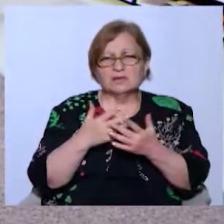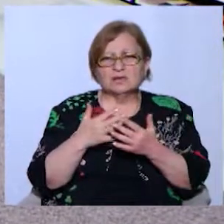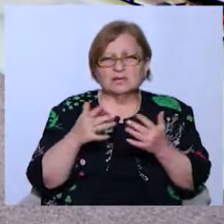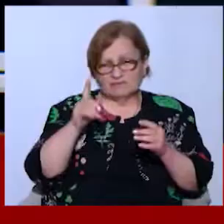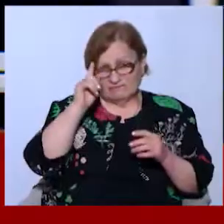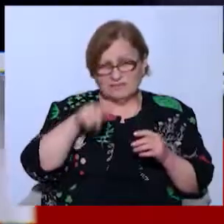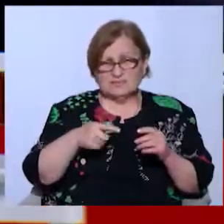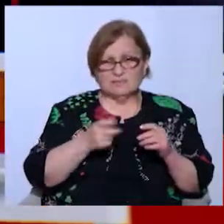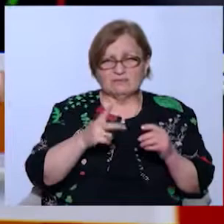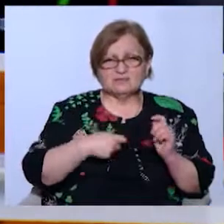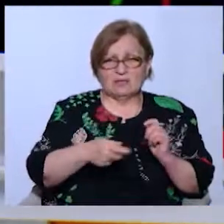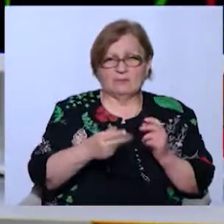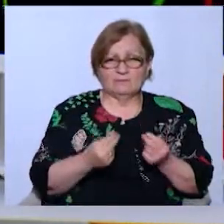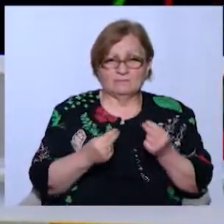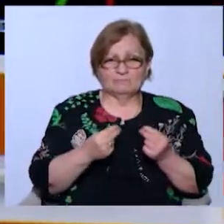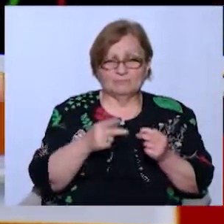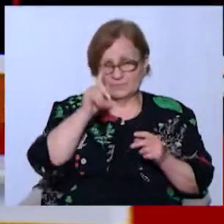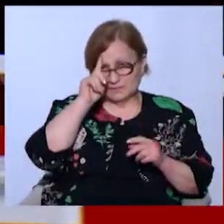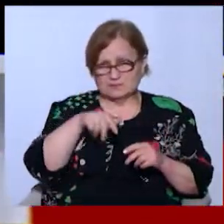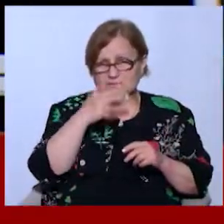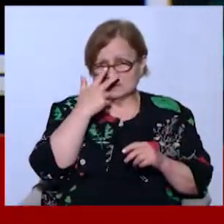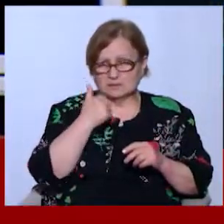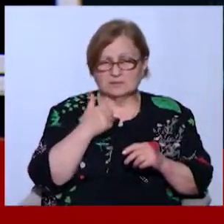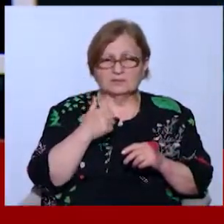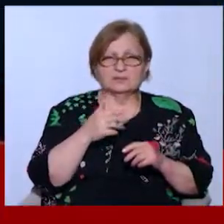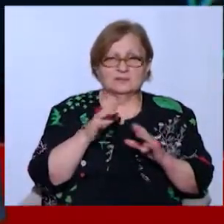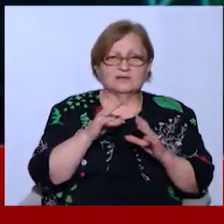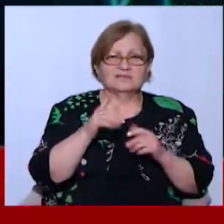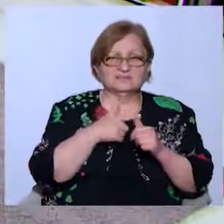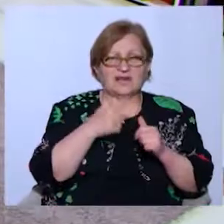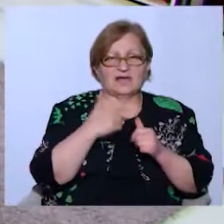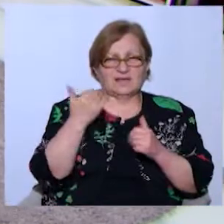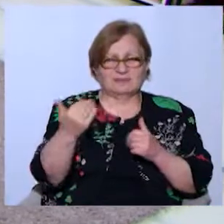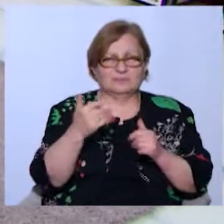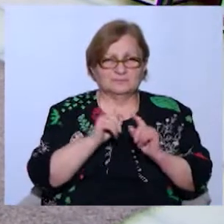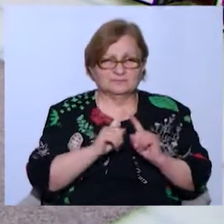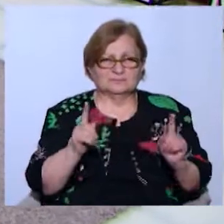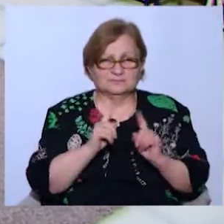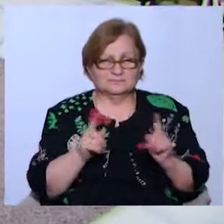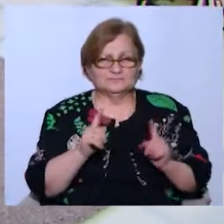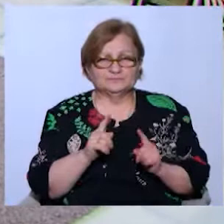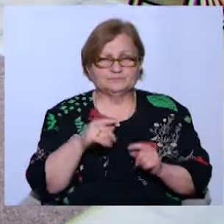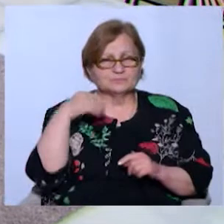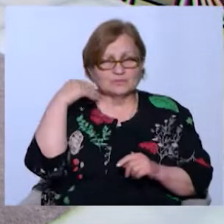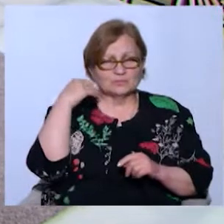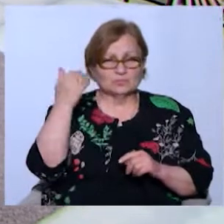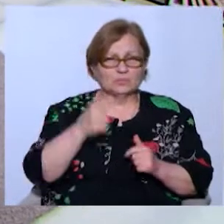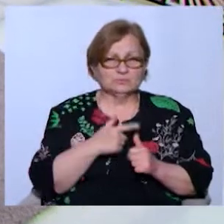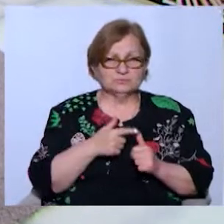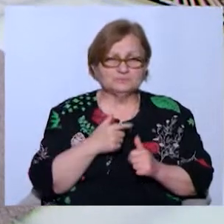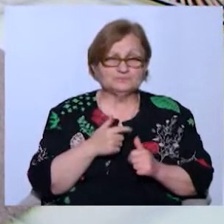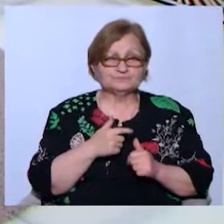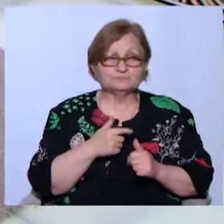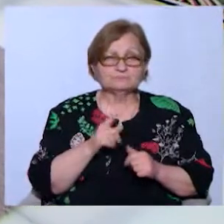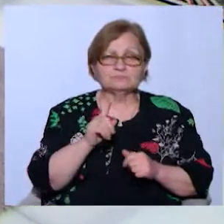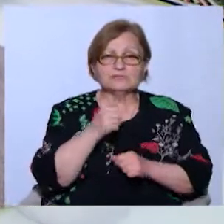ნარც თამაშობს, ალბათ ურაღარ მიჩეული სეიაკი, ჩარიდუ, ფანჯიაკი და ესეთ ესე თქვა სპარსულ ტერმინოლოგიას. მაგრამ